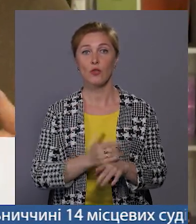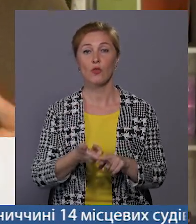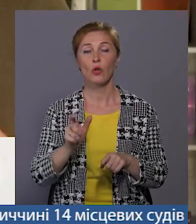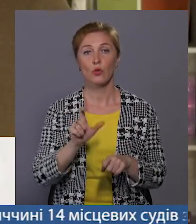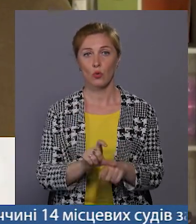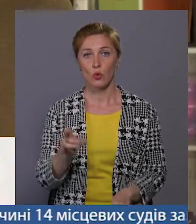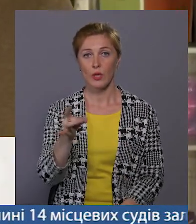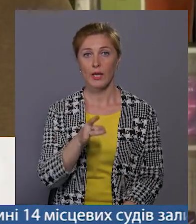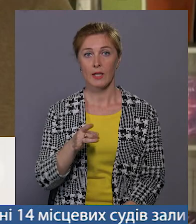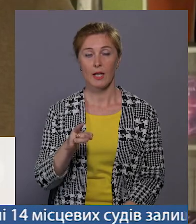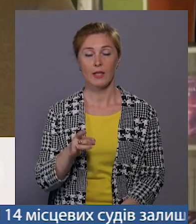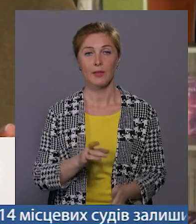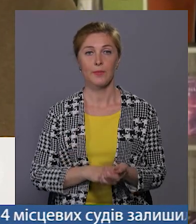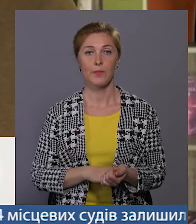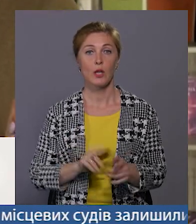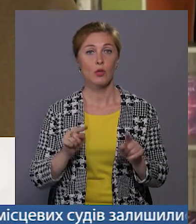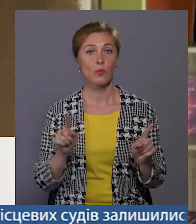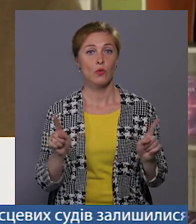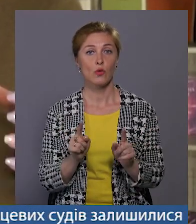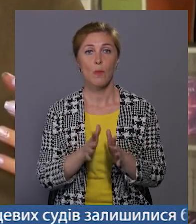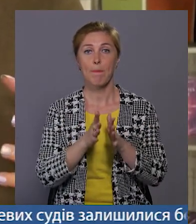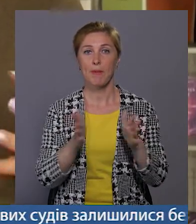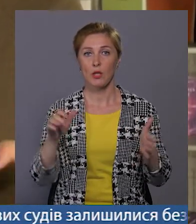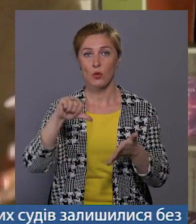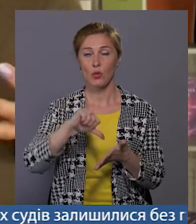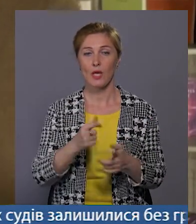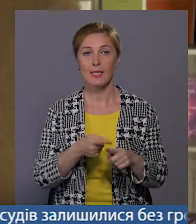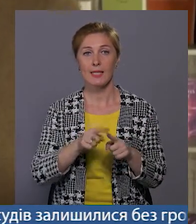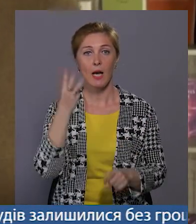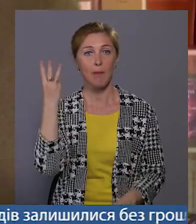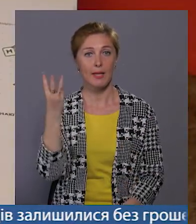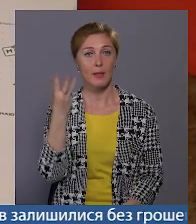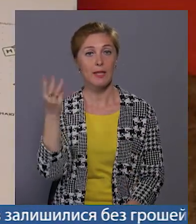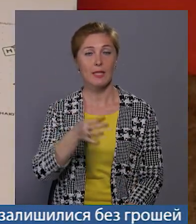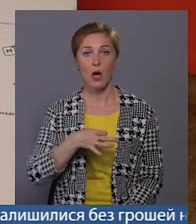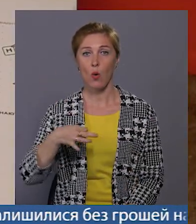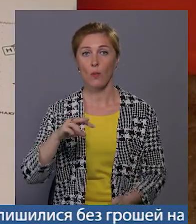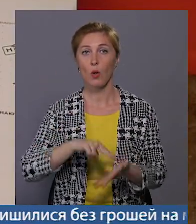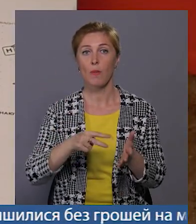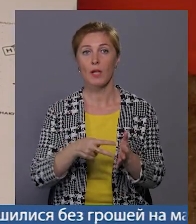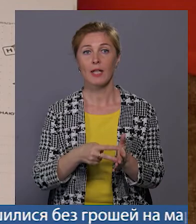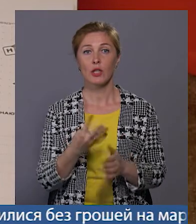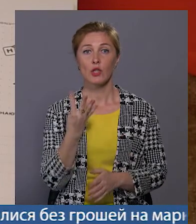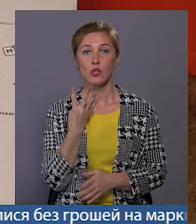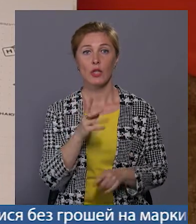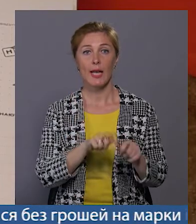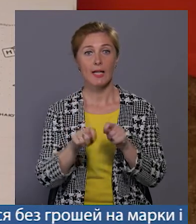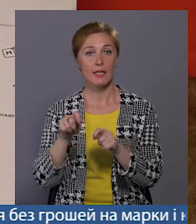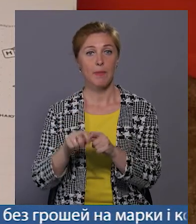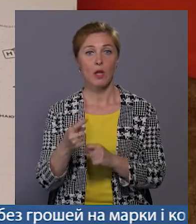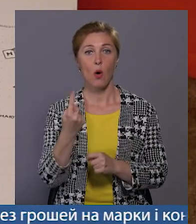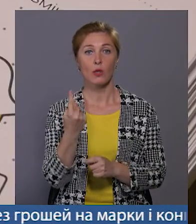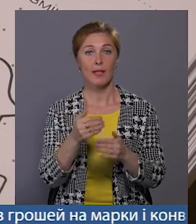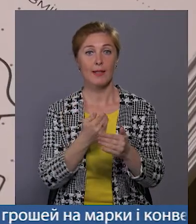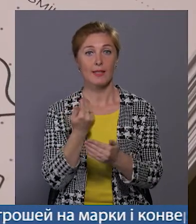так як би він мав бути. Тому що більшість учасників – це Хмельницька, Хмельницька область. У планах 4 експертних паралелі, одна із